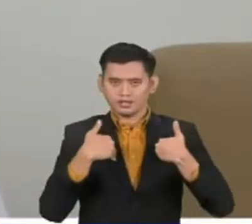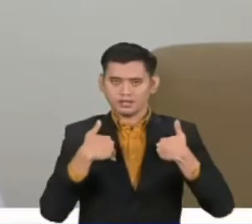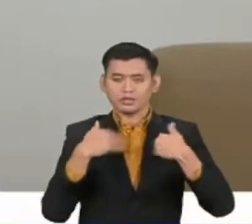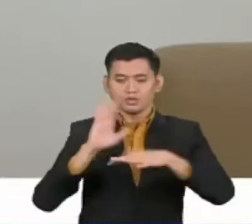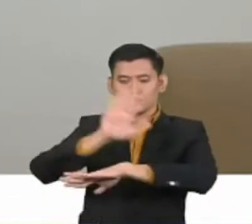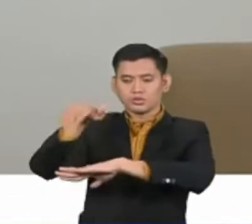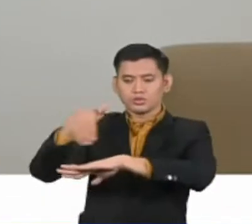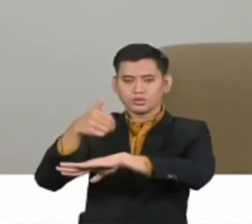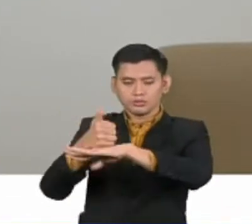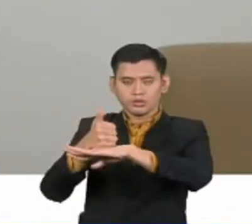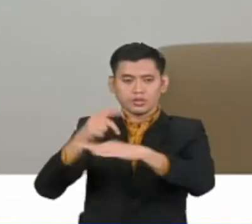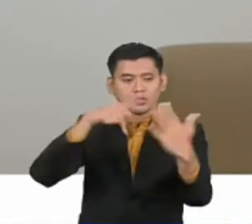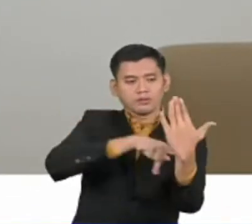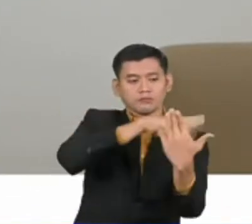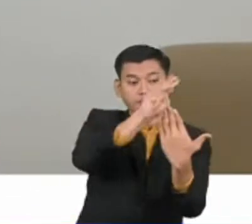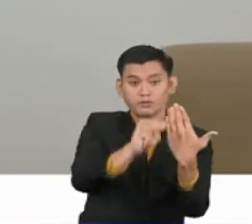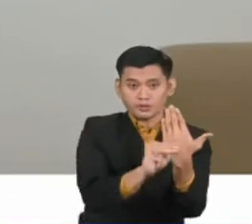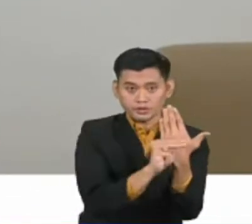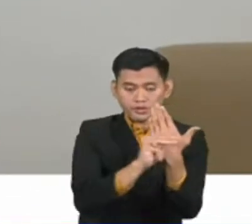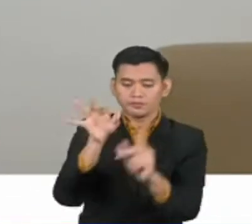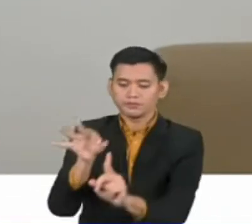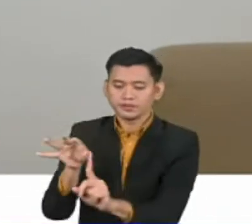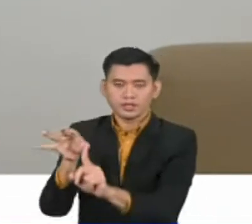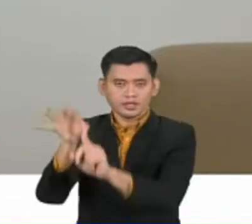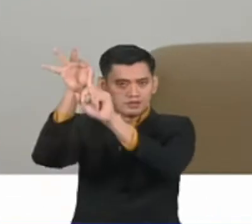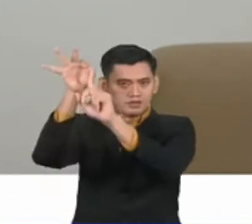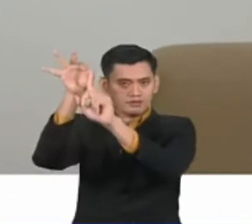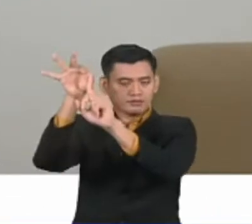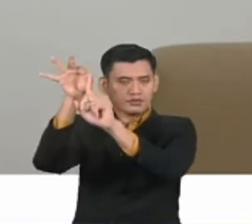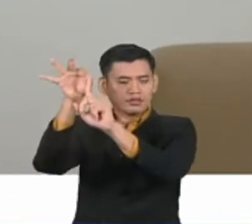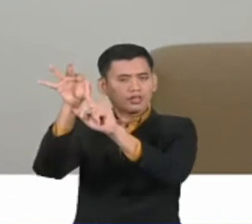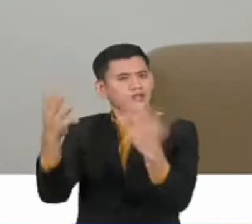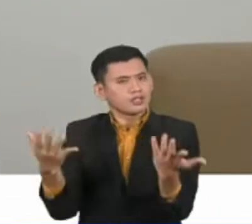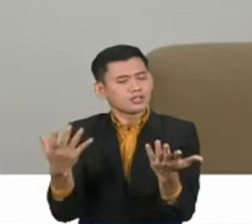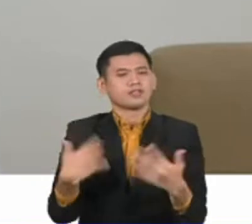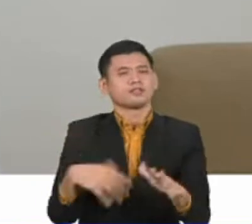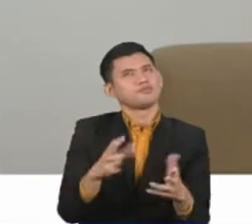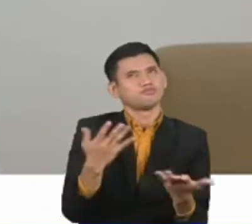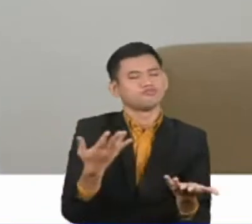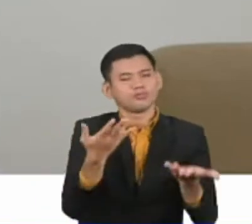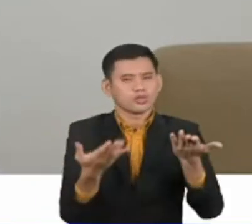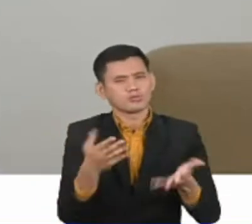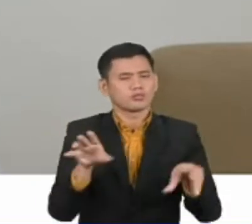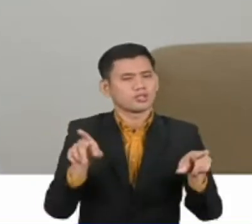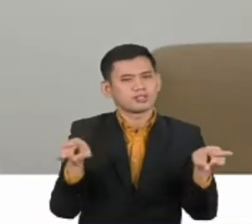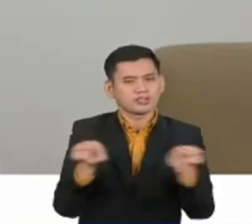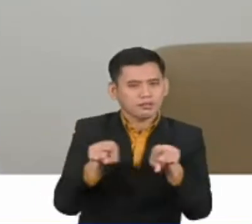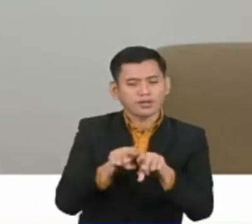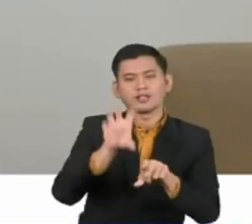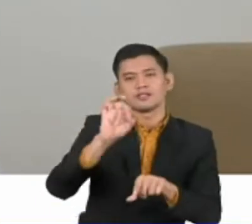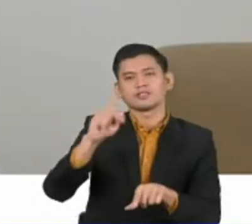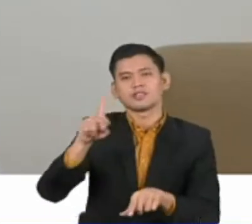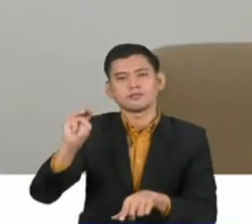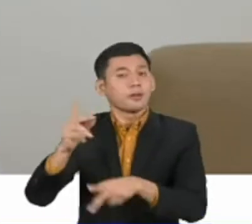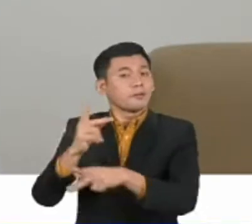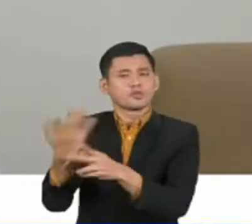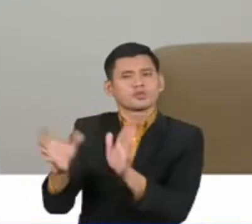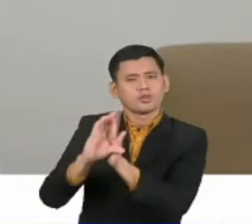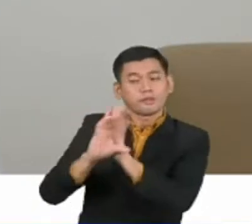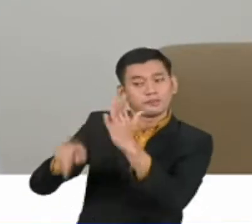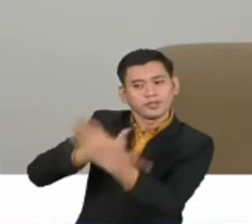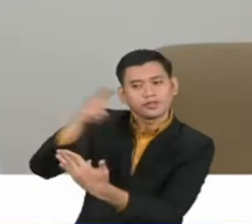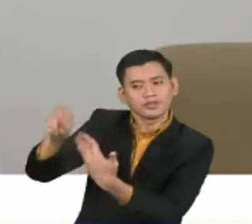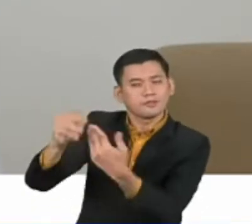khas. Skim khas macam SPIM lah. SPIM kita untuk skim pinjaman kecil dan sedang,